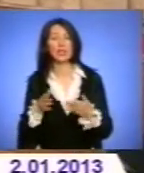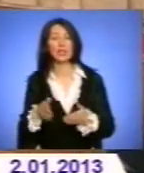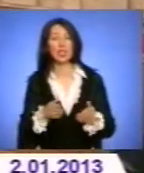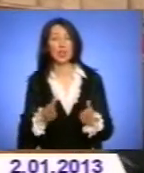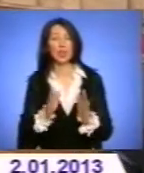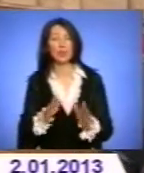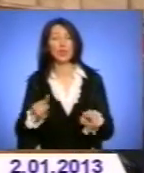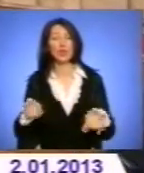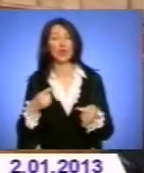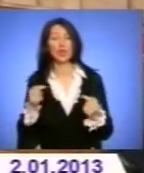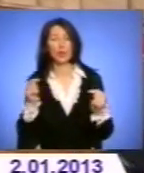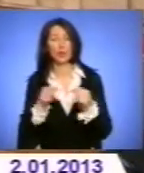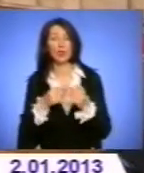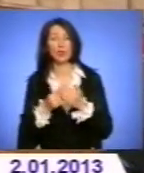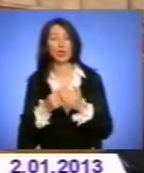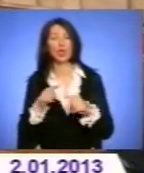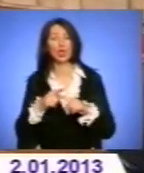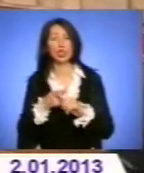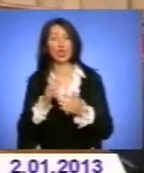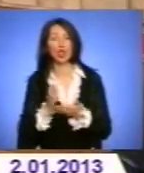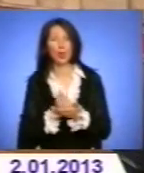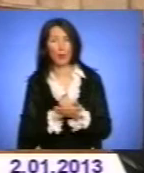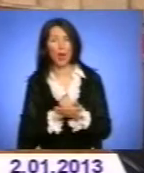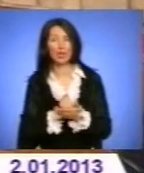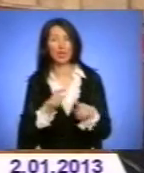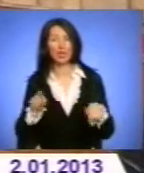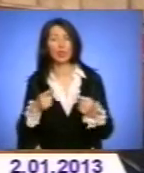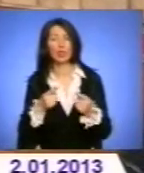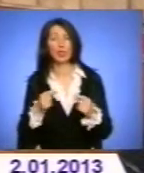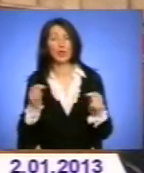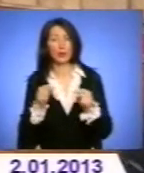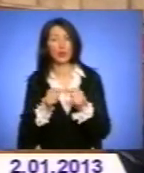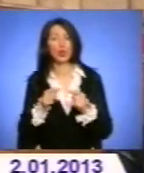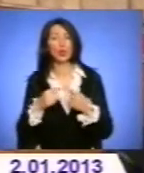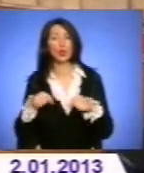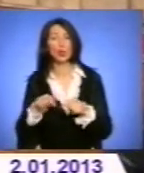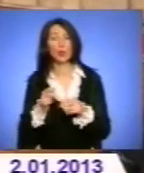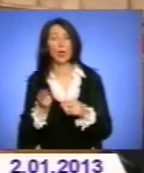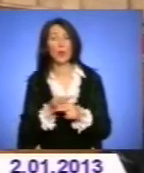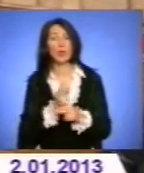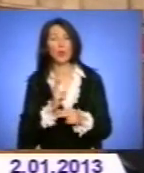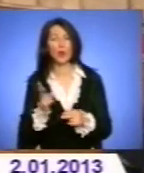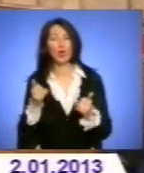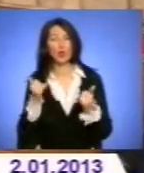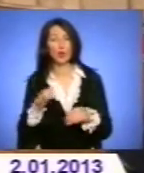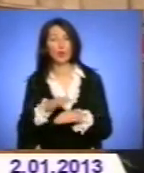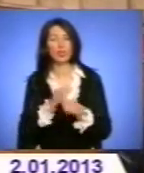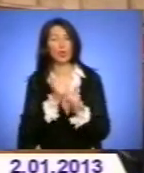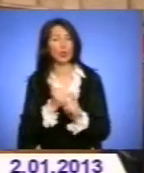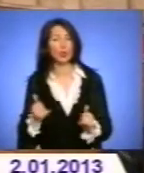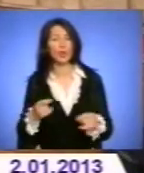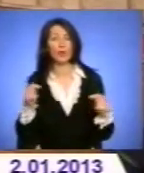матеріальної технічної бази, створення відповідної структури, без якої фактично сьогодні неможливо. Згідно